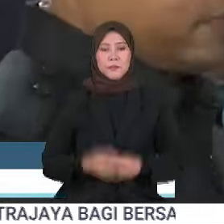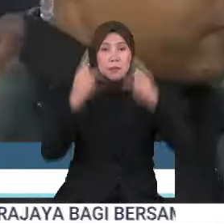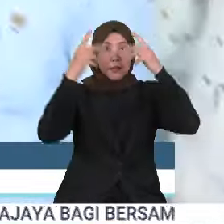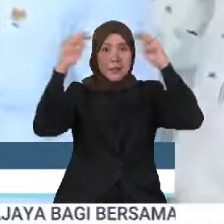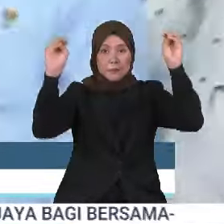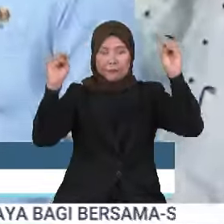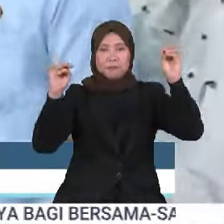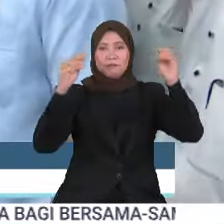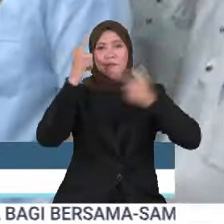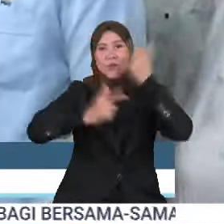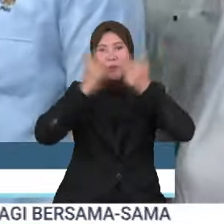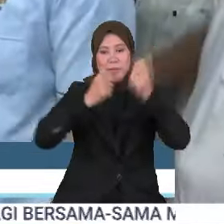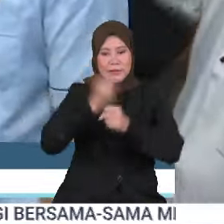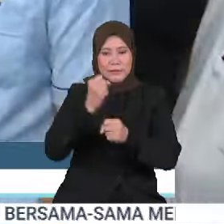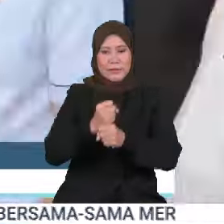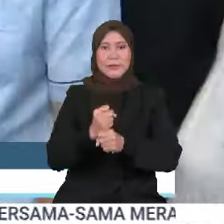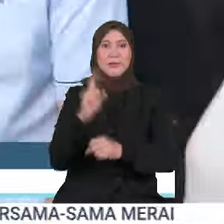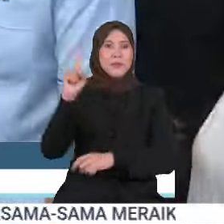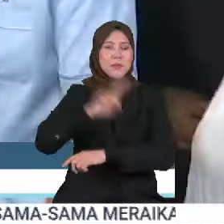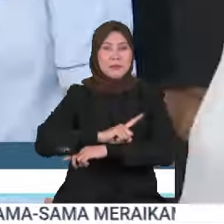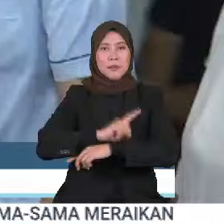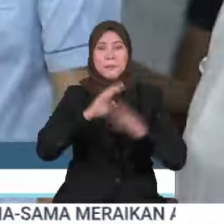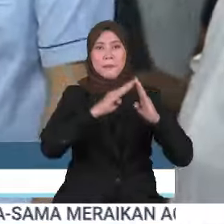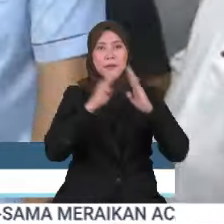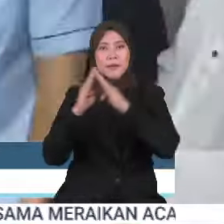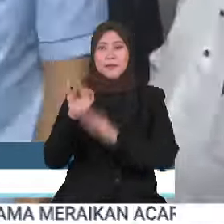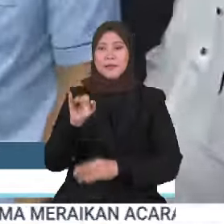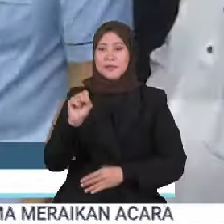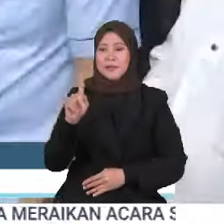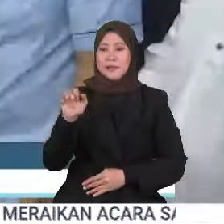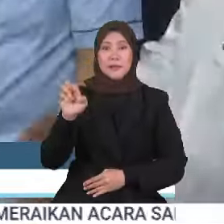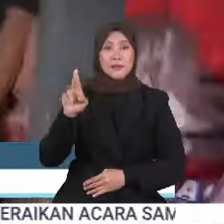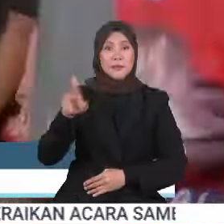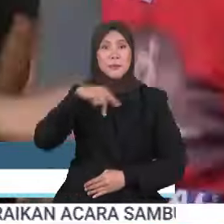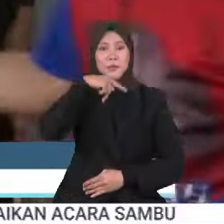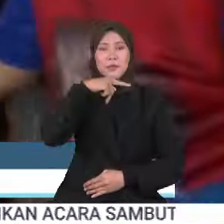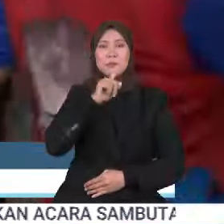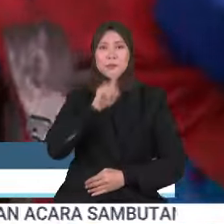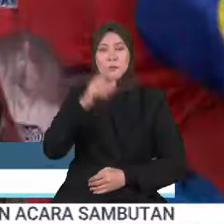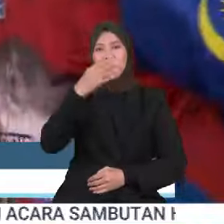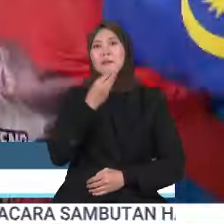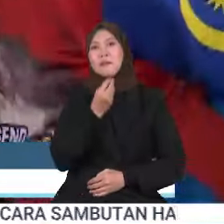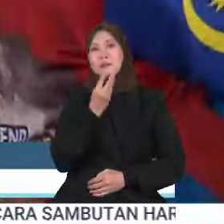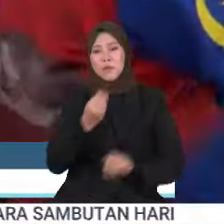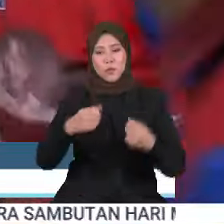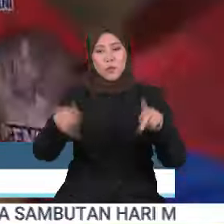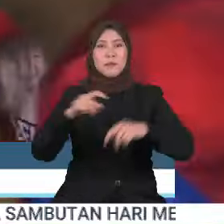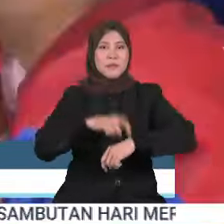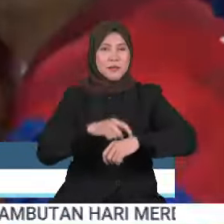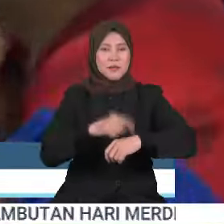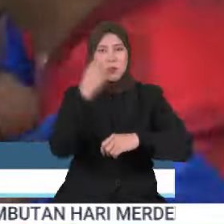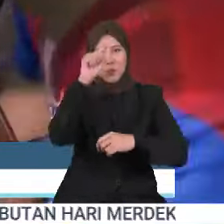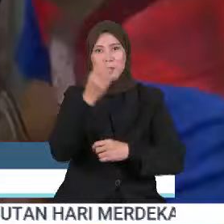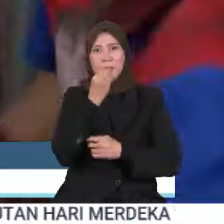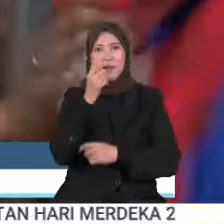Perdana Menteri melakukan lawatan kerja sehari di Parlimen Pulai dan Bandaraya Iskandar Puteri. Datuk Seri Anwar Ibrahim berkesempatan meluangkan masa menikmati